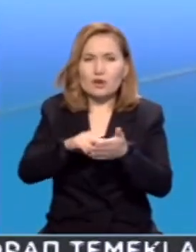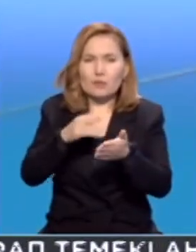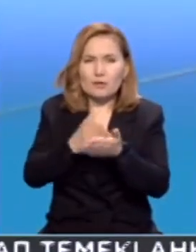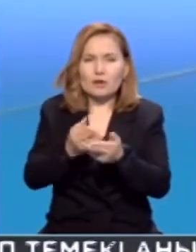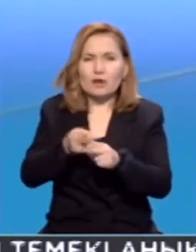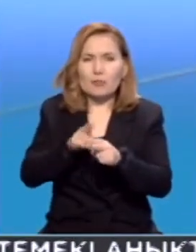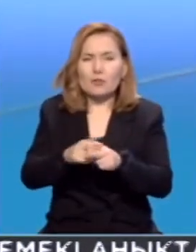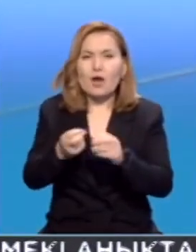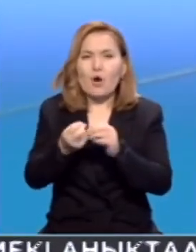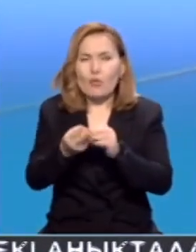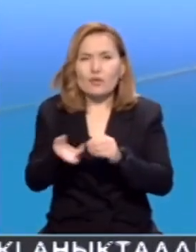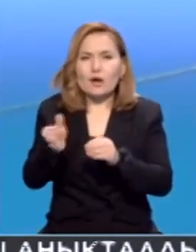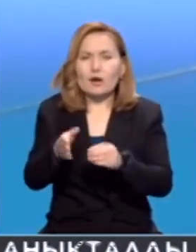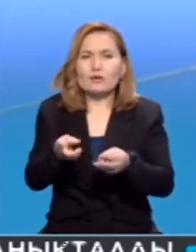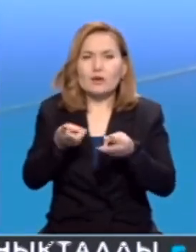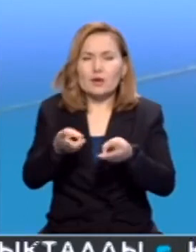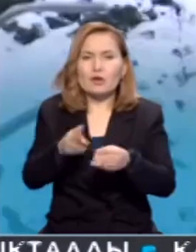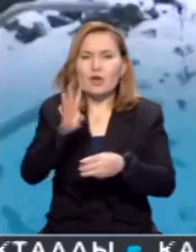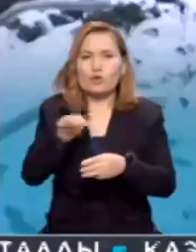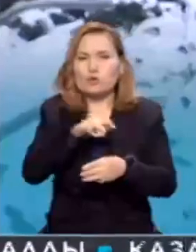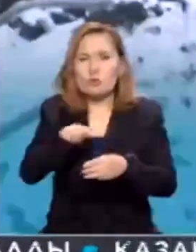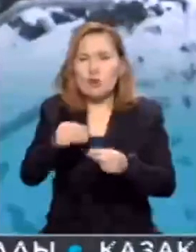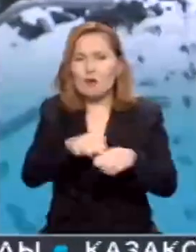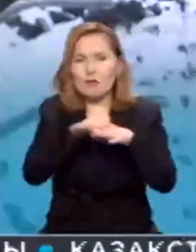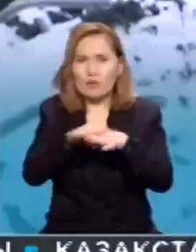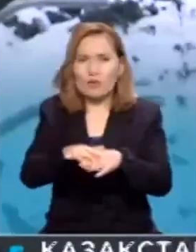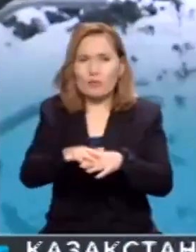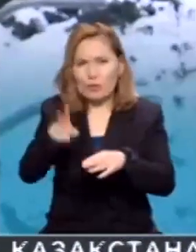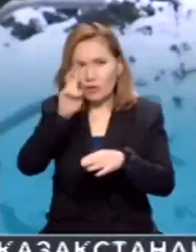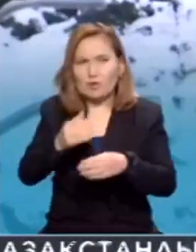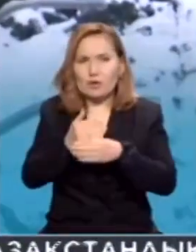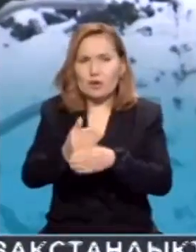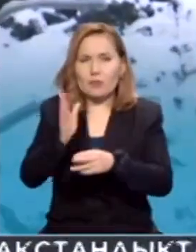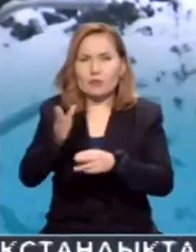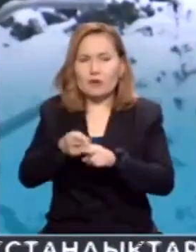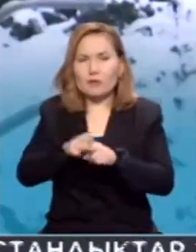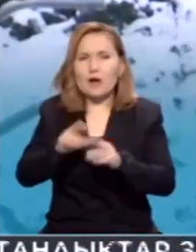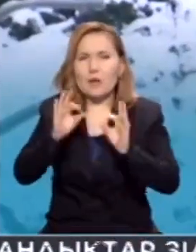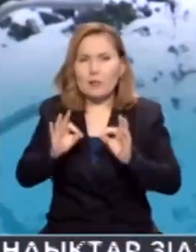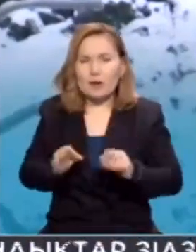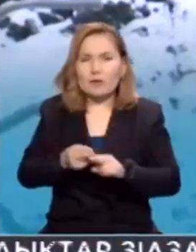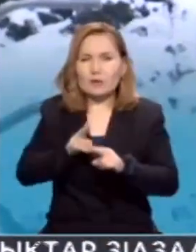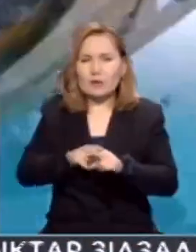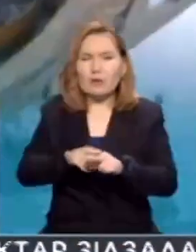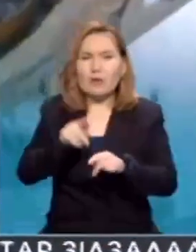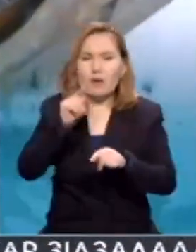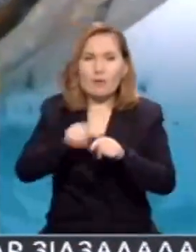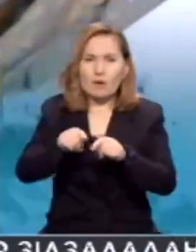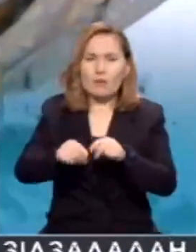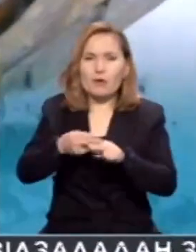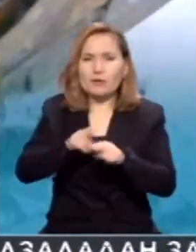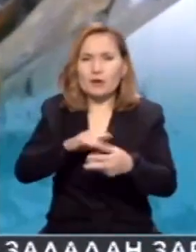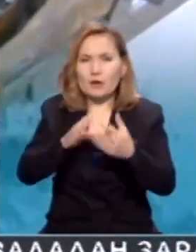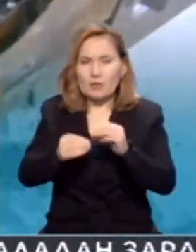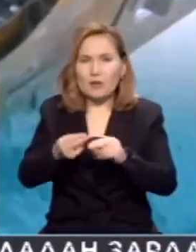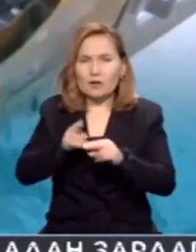алғашқы 12 қазандықты орнатуға 400 миллион теңгеге жуық қаржы да бөлініпті. Алайда прокуратура мұны да заңға қайшы санап,